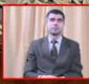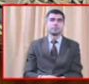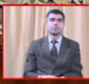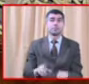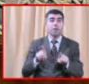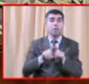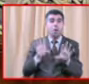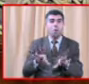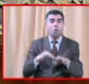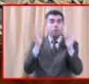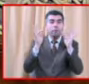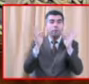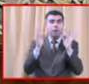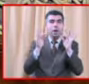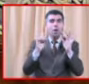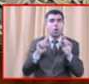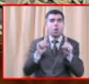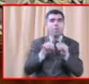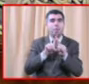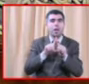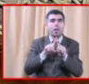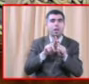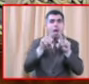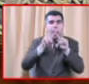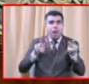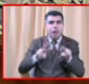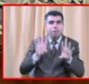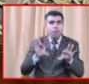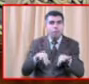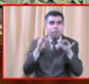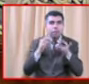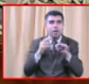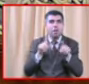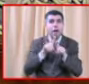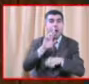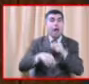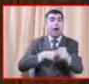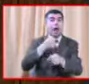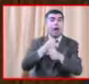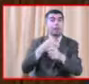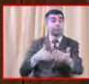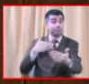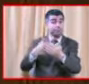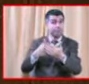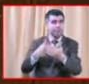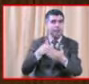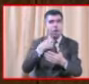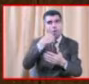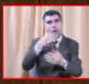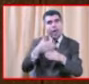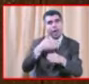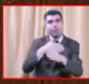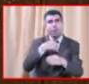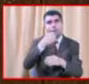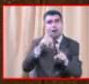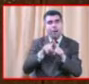التقييم الأولي لأن حنا غنبغى نديرو تقييم حتى العام تيسالي عام، ولكن التقييم الأولي جد إيجابي،